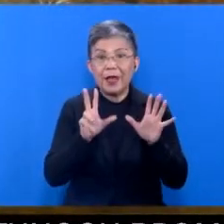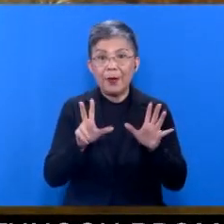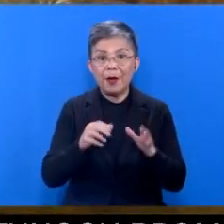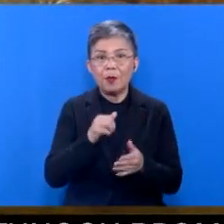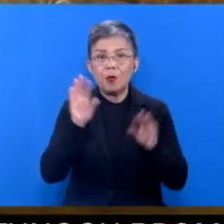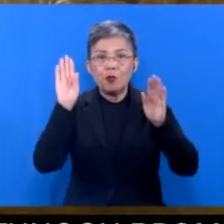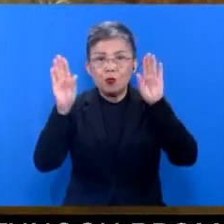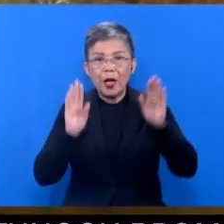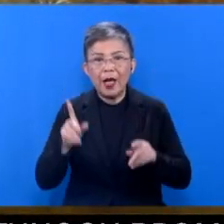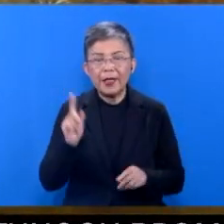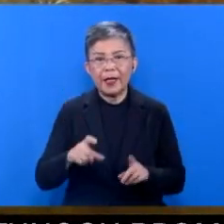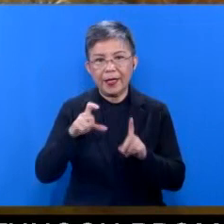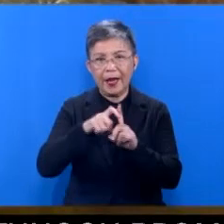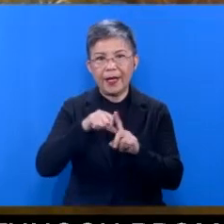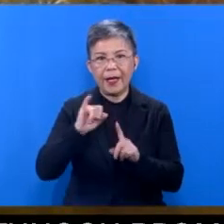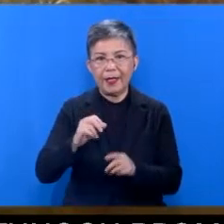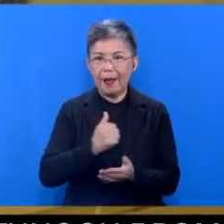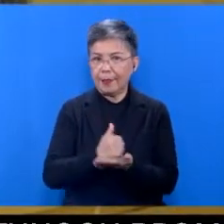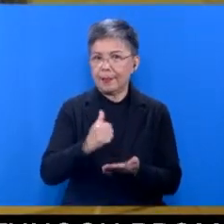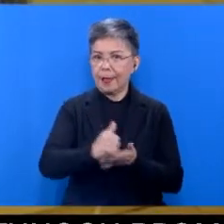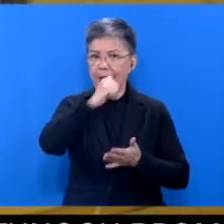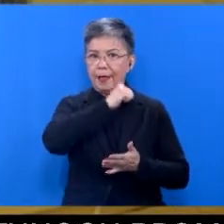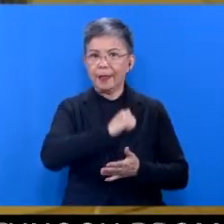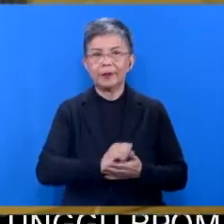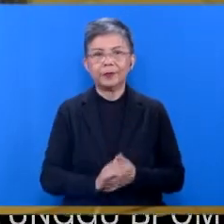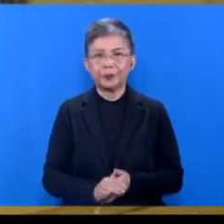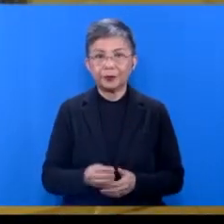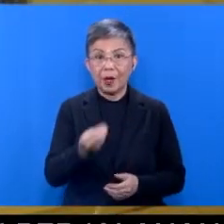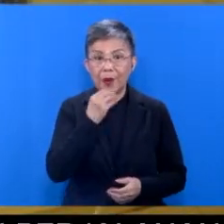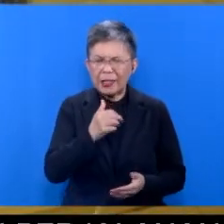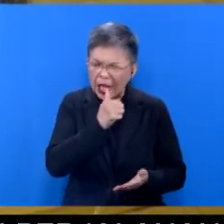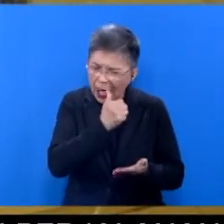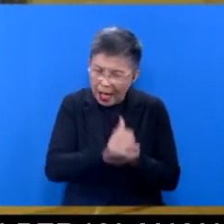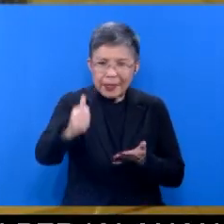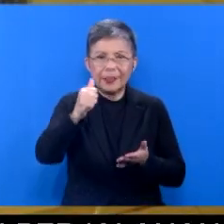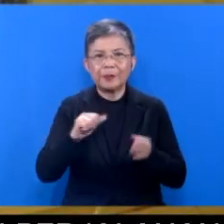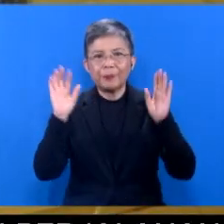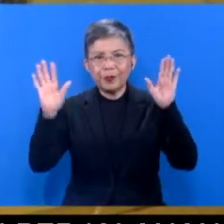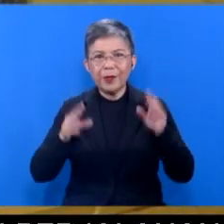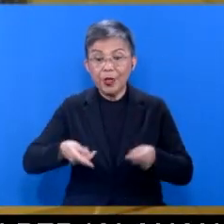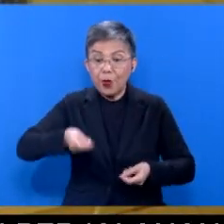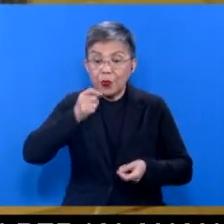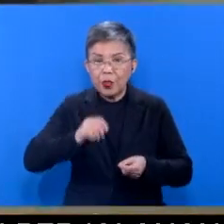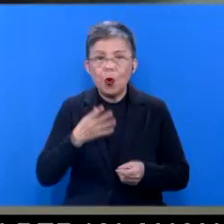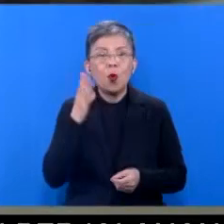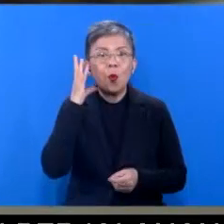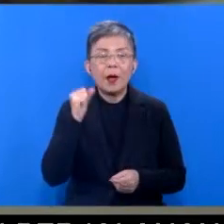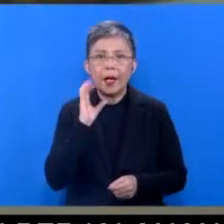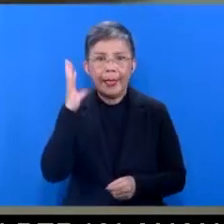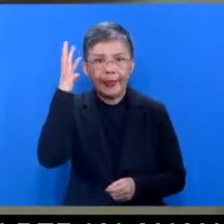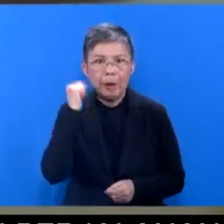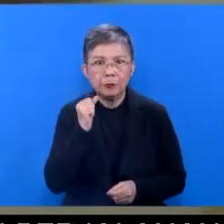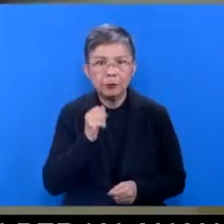budaya dari DKI Jakarta. Makanan khas Betawi ini memiliki kuah khas berwarna hitam